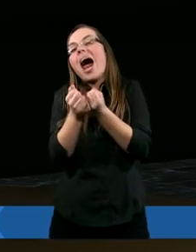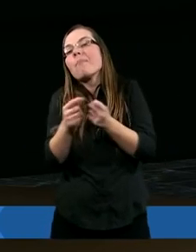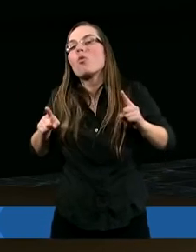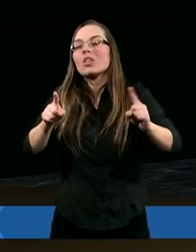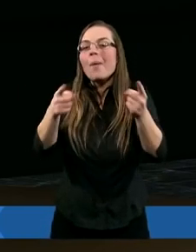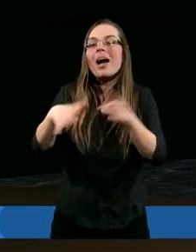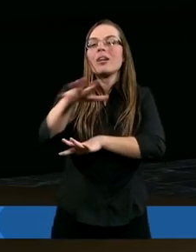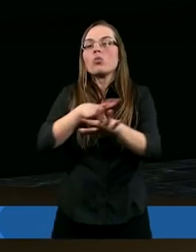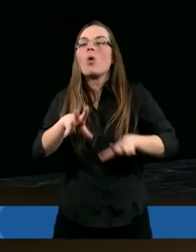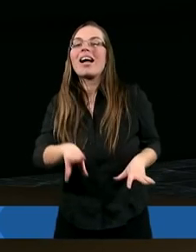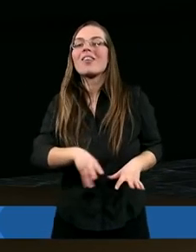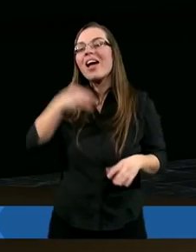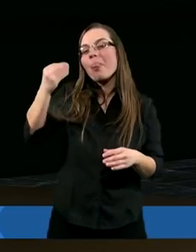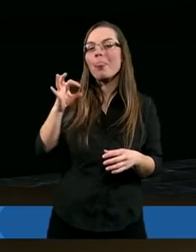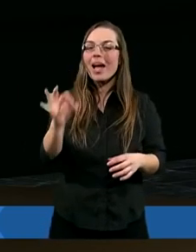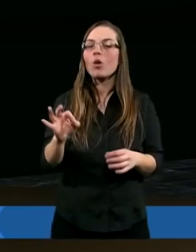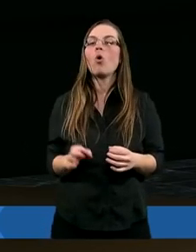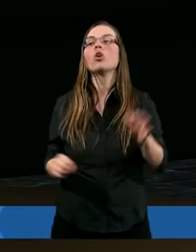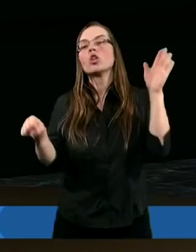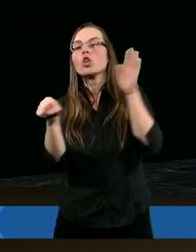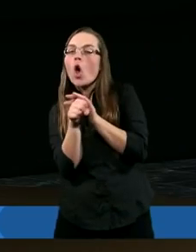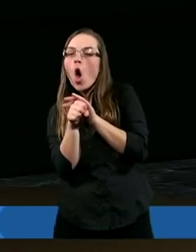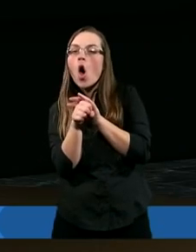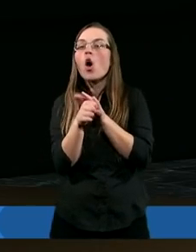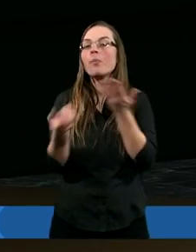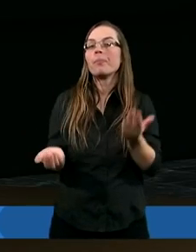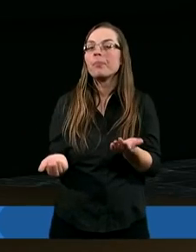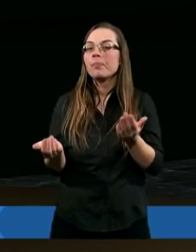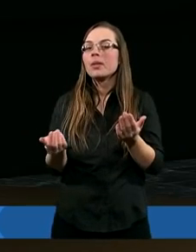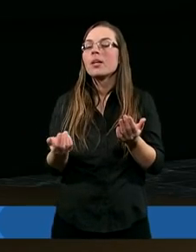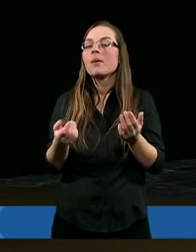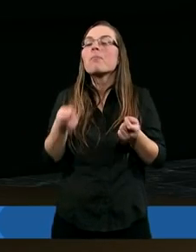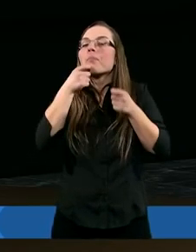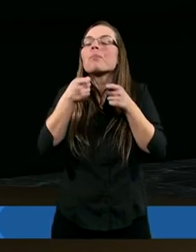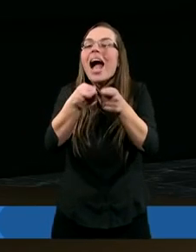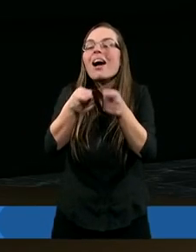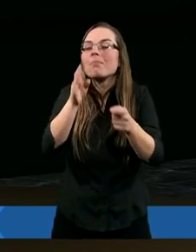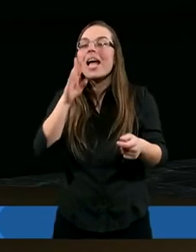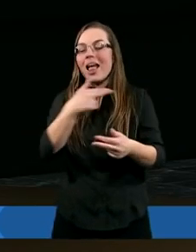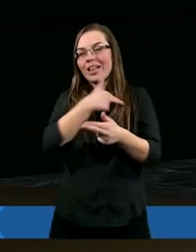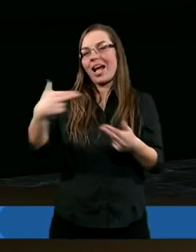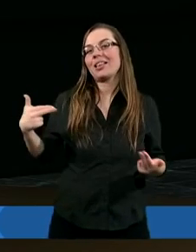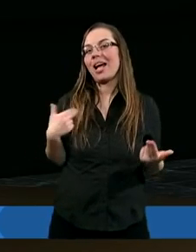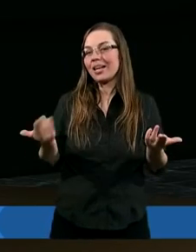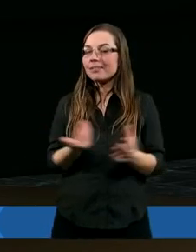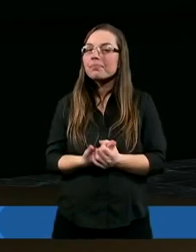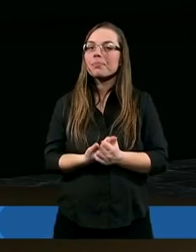albo działanie Ducha Świętego do karmienia nas?